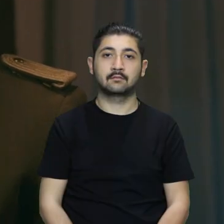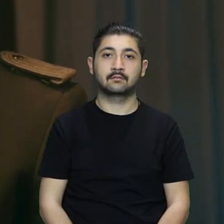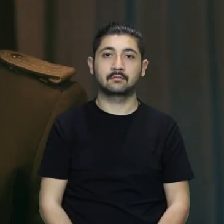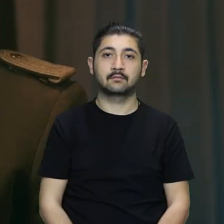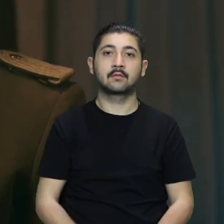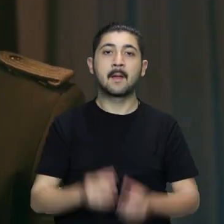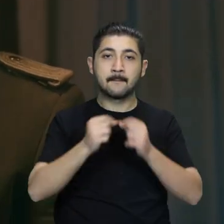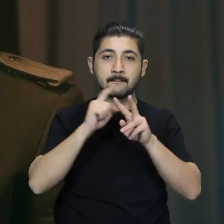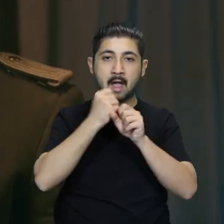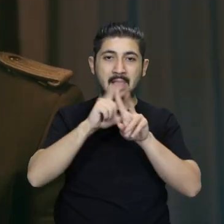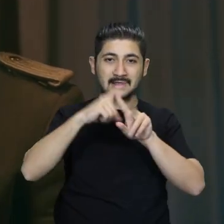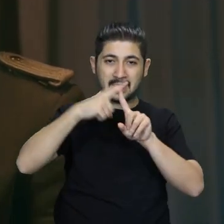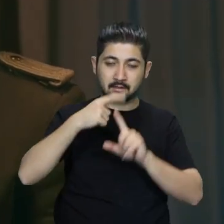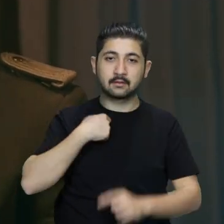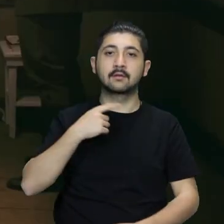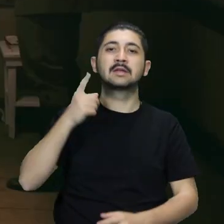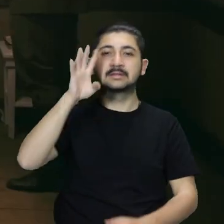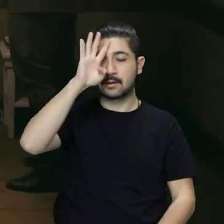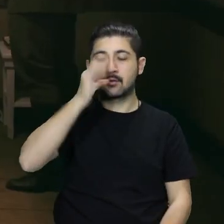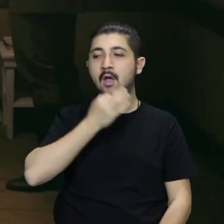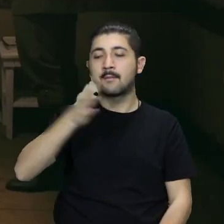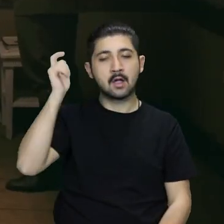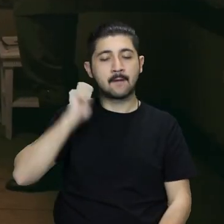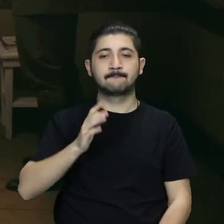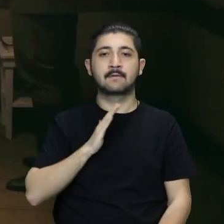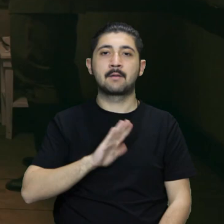Vaziyeti Bağdat'a ve İstanbul'a bildirdim kumandanım.